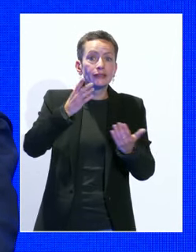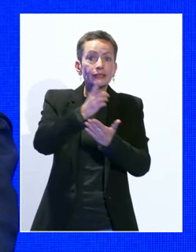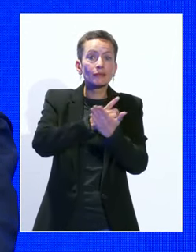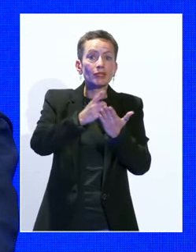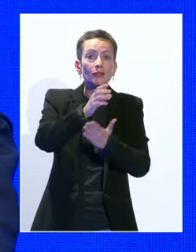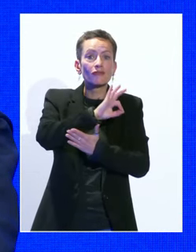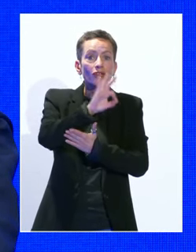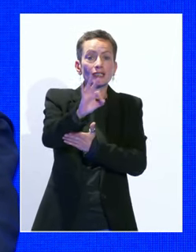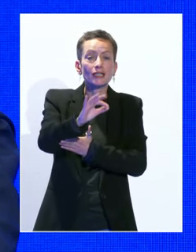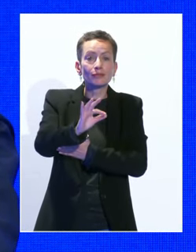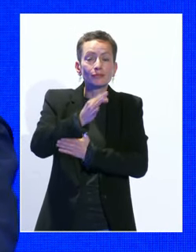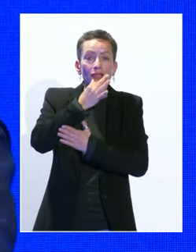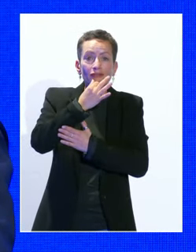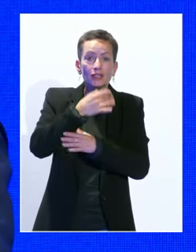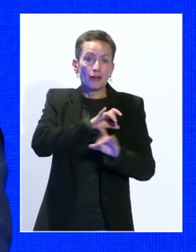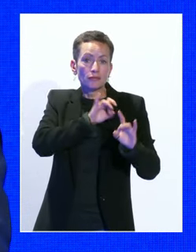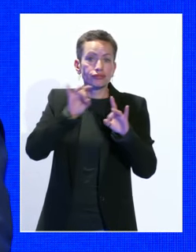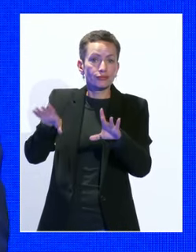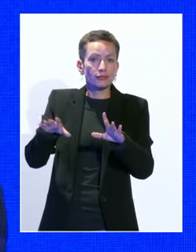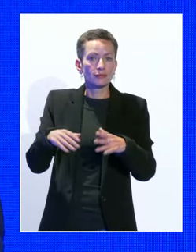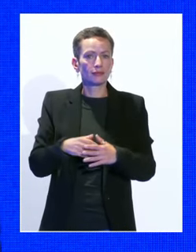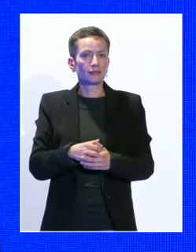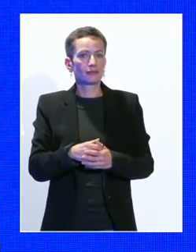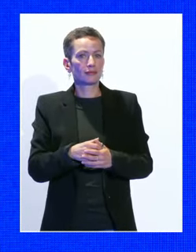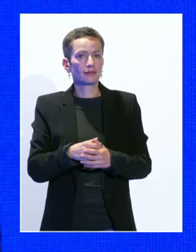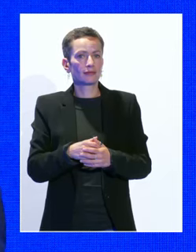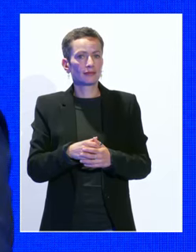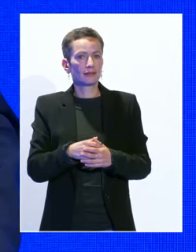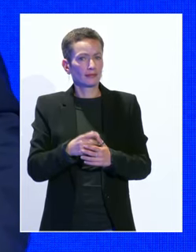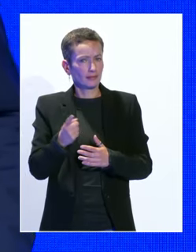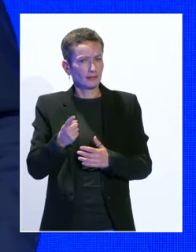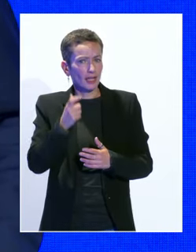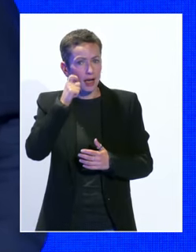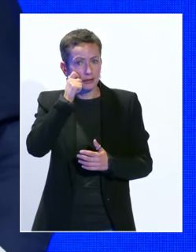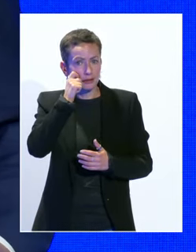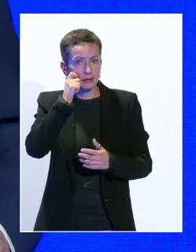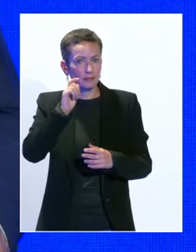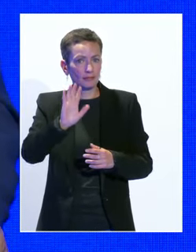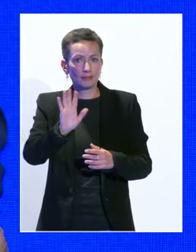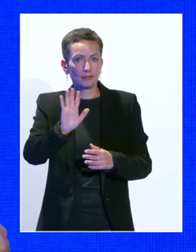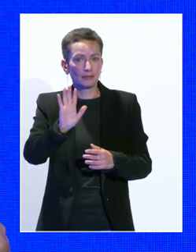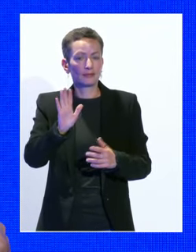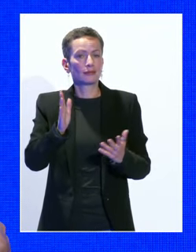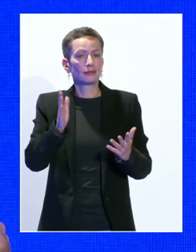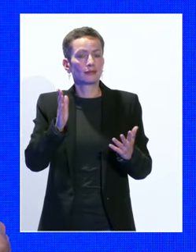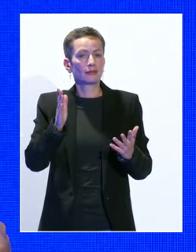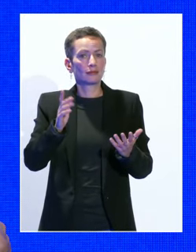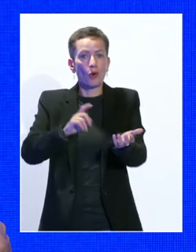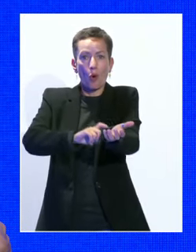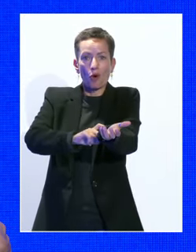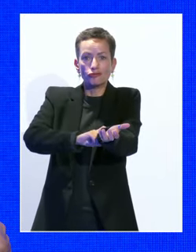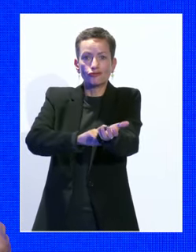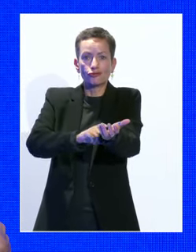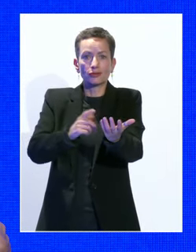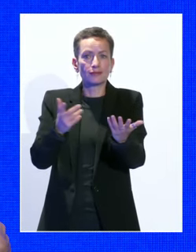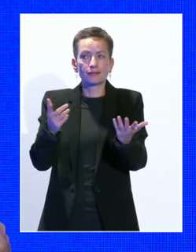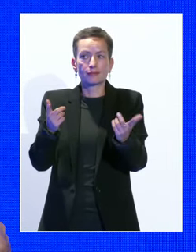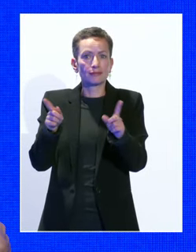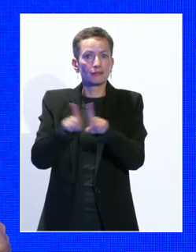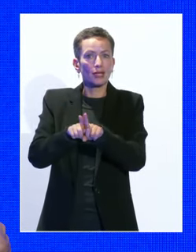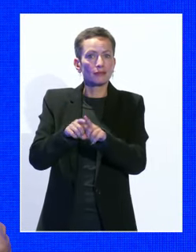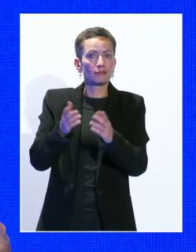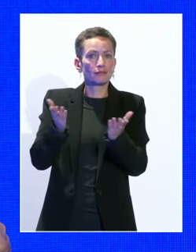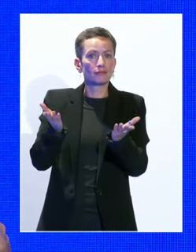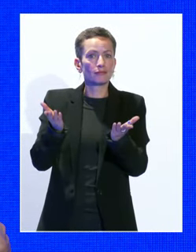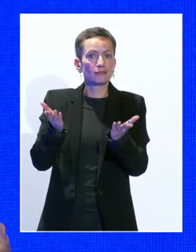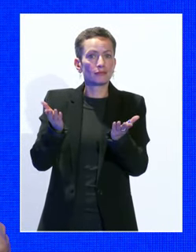département français. Et ce n'est pas des questions de race. Ce sont les mêmes origines, ce